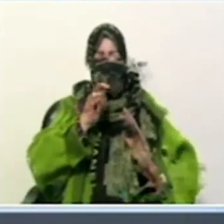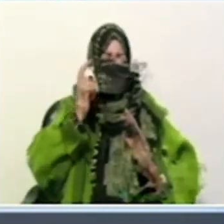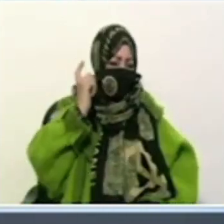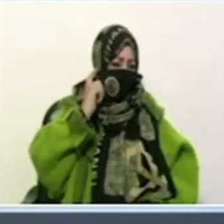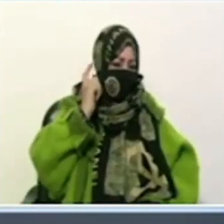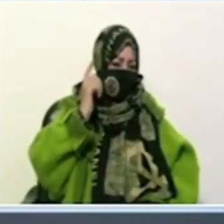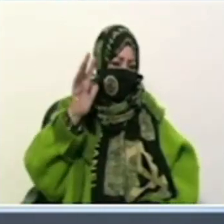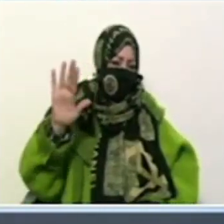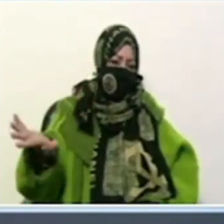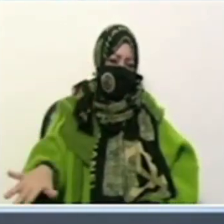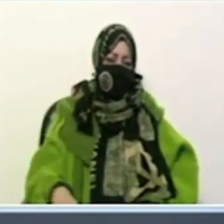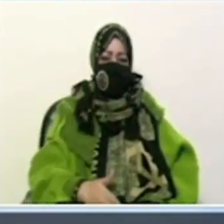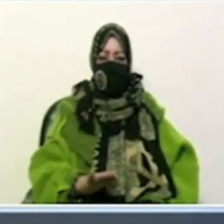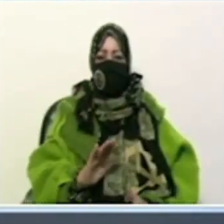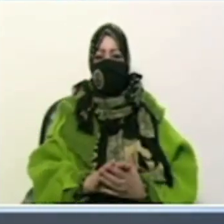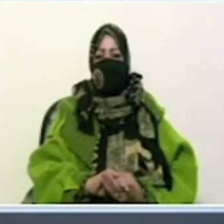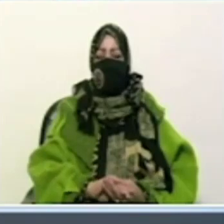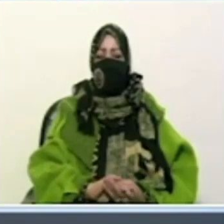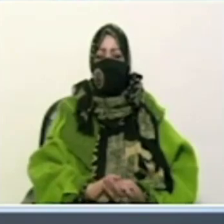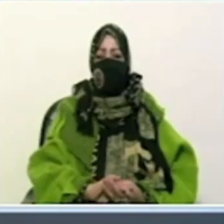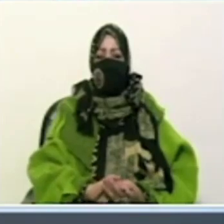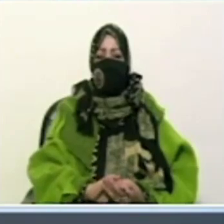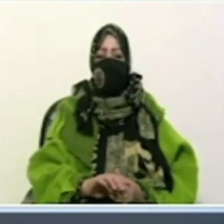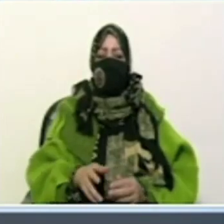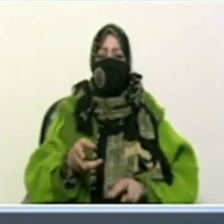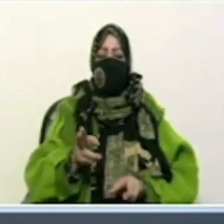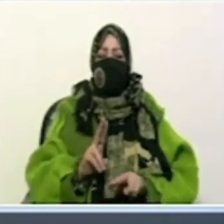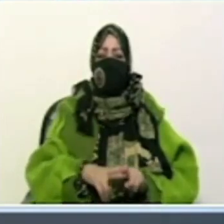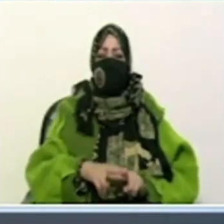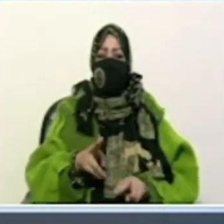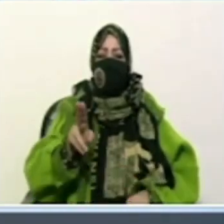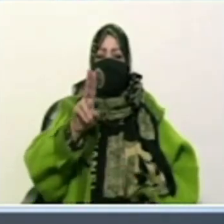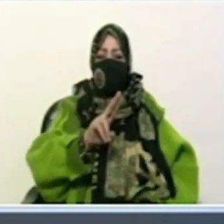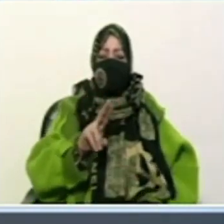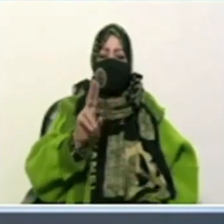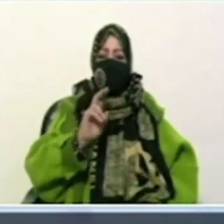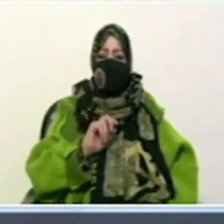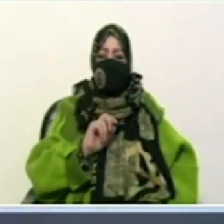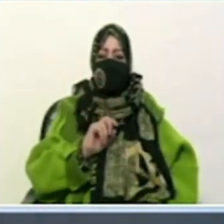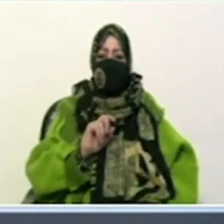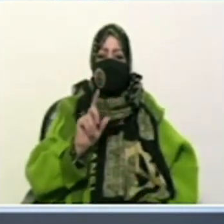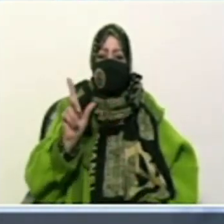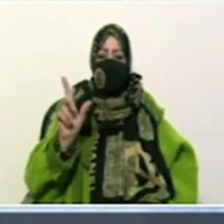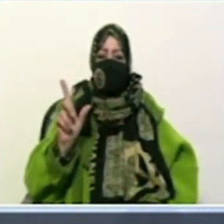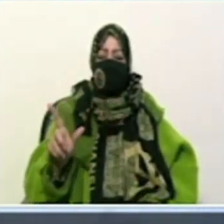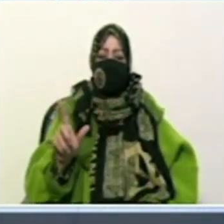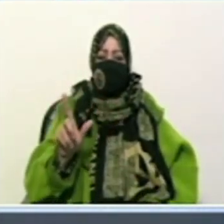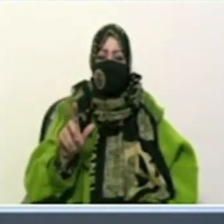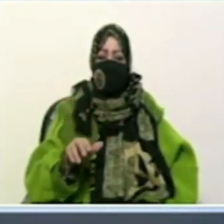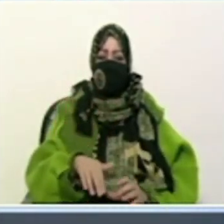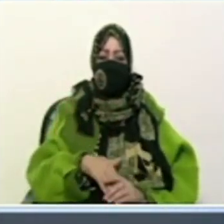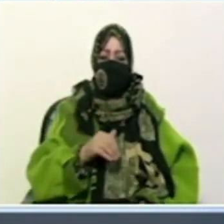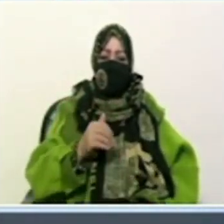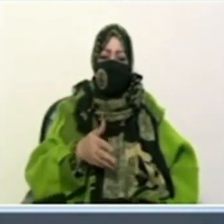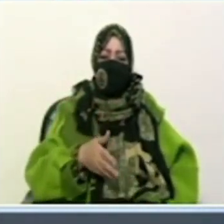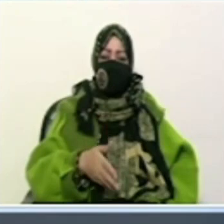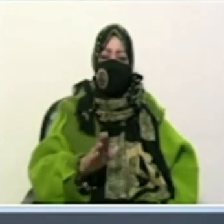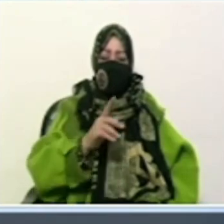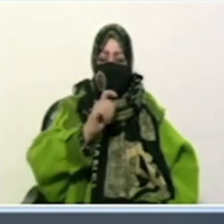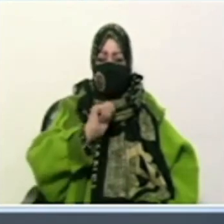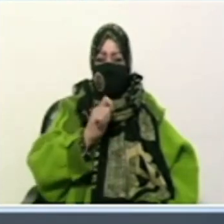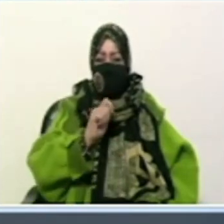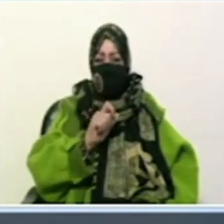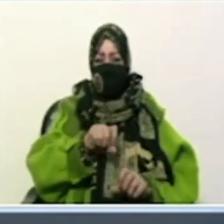الإمام أبي حنيفة والخباز، والقصة لا علم لي بها حقيقة، هي تداول على صفحات الفيسبوك